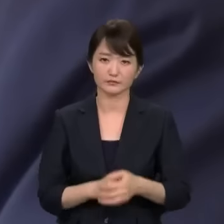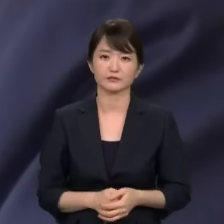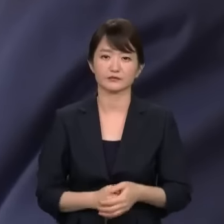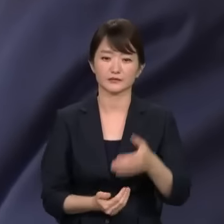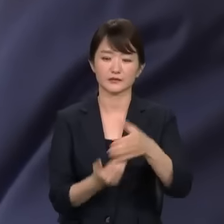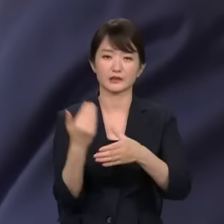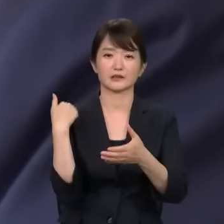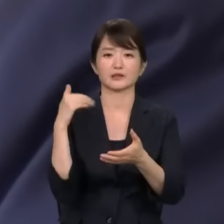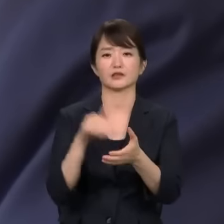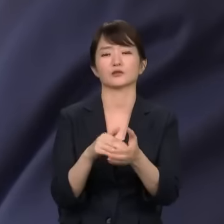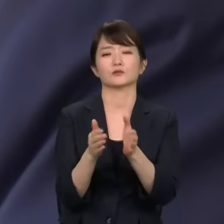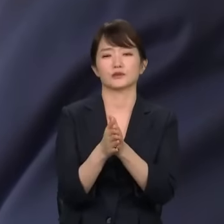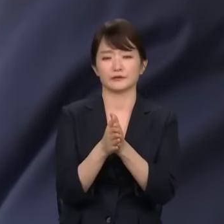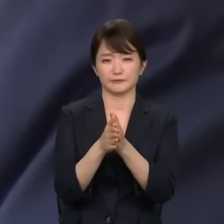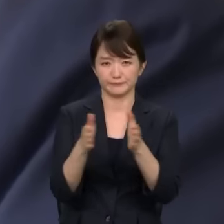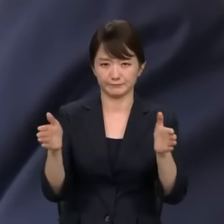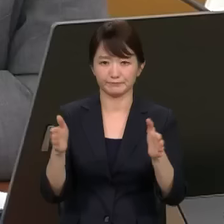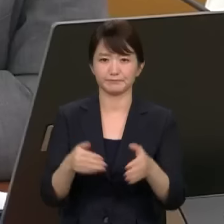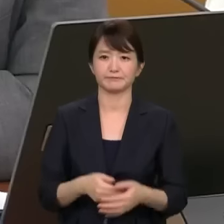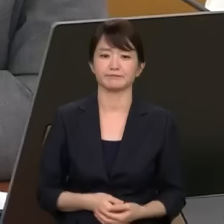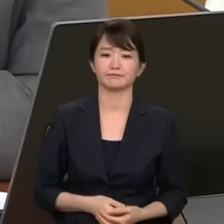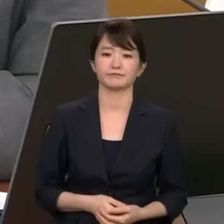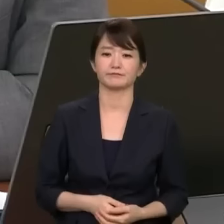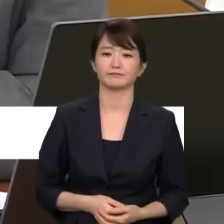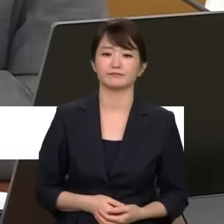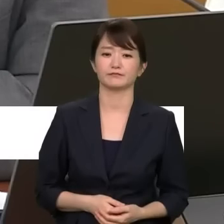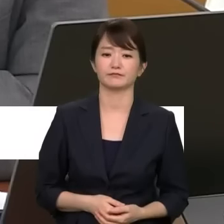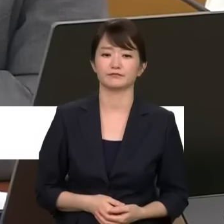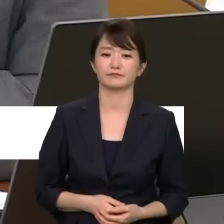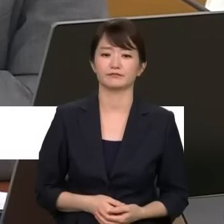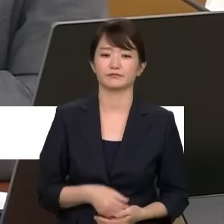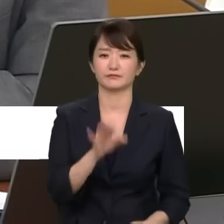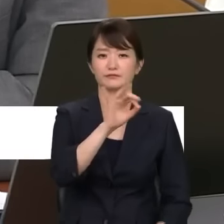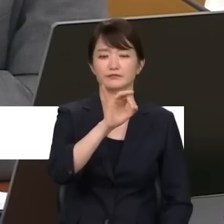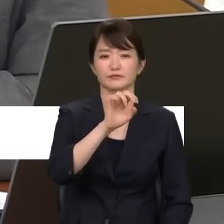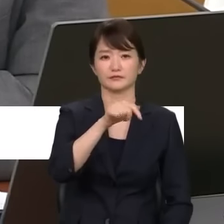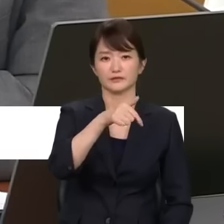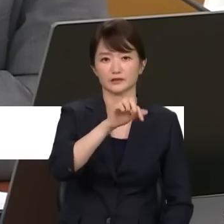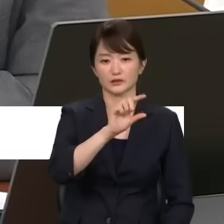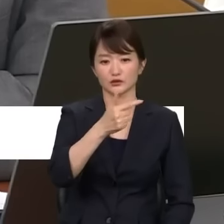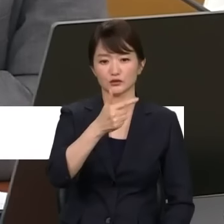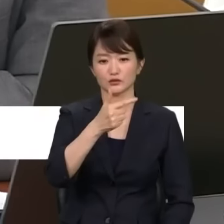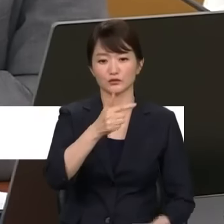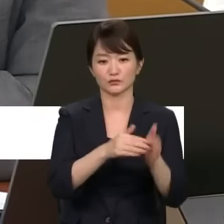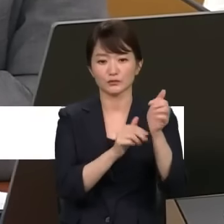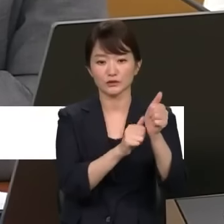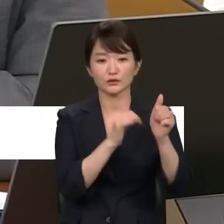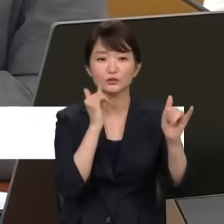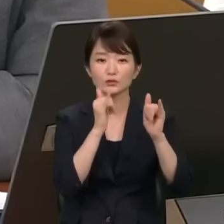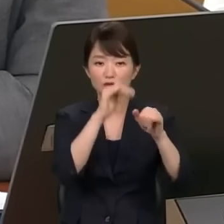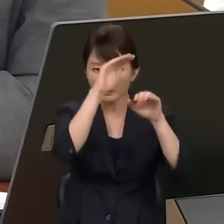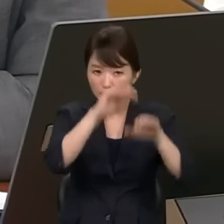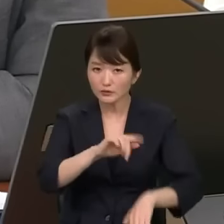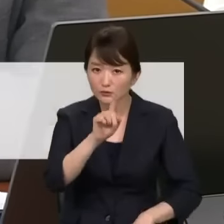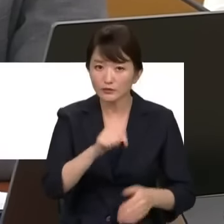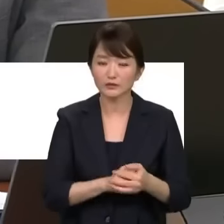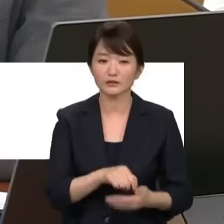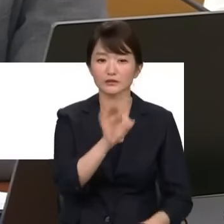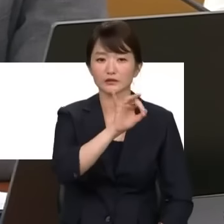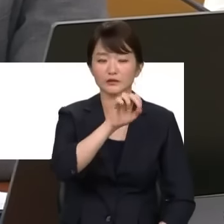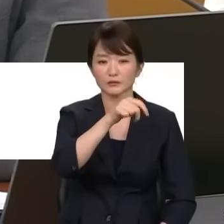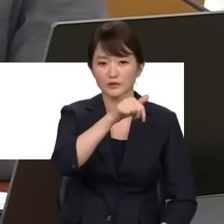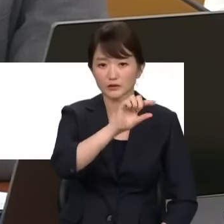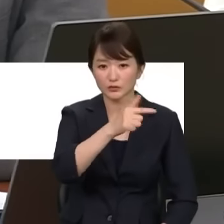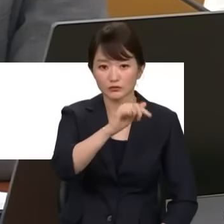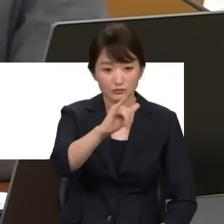회수가 본격적으로 진행됐습니다. 임기훈 국방비서관으로부터는 어떤 내용의 통화를 했죠? 임기훈 비서관은